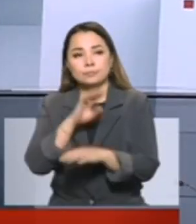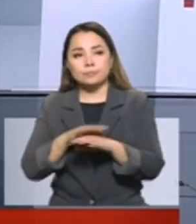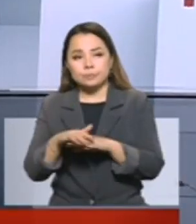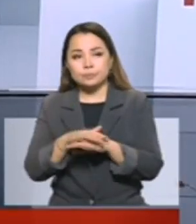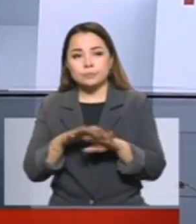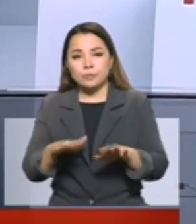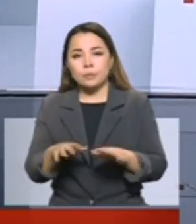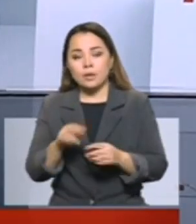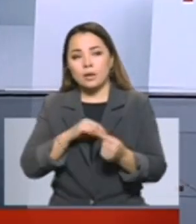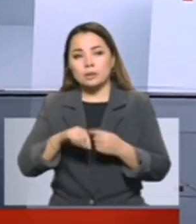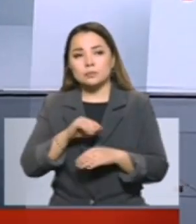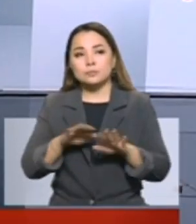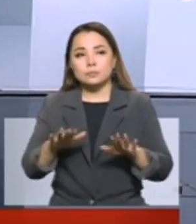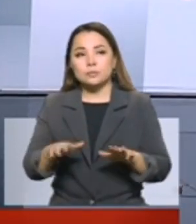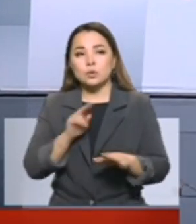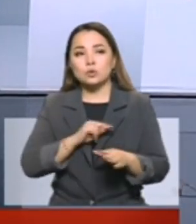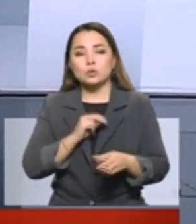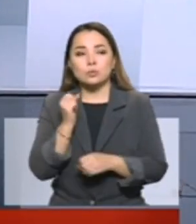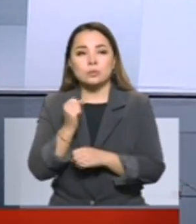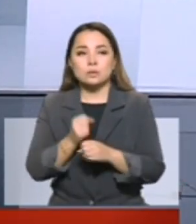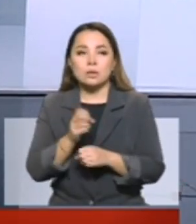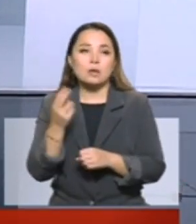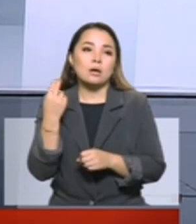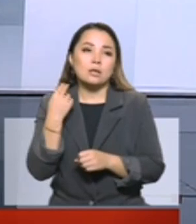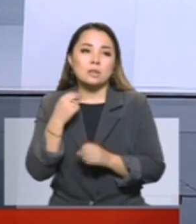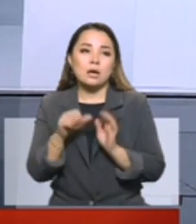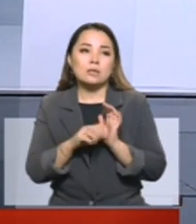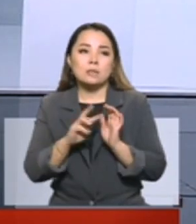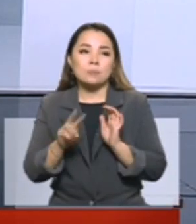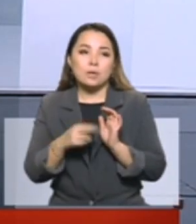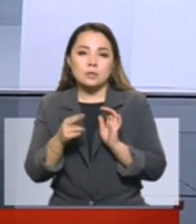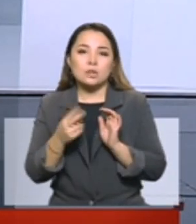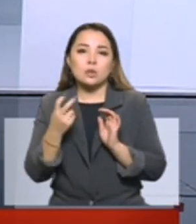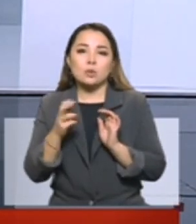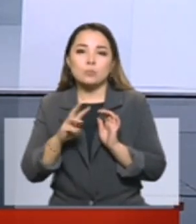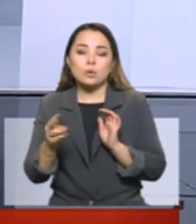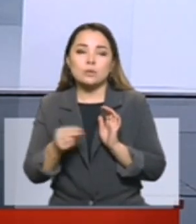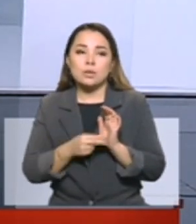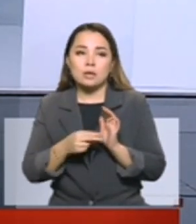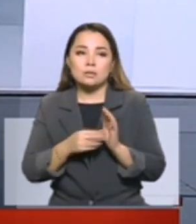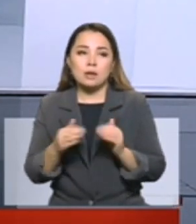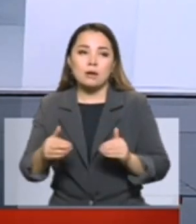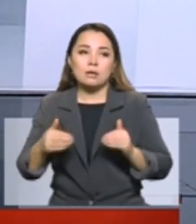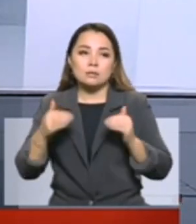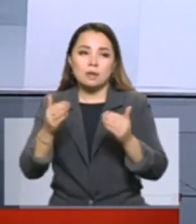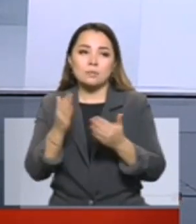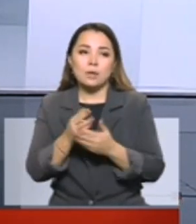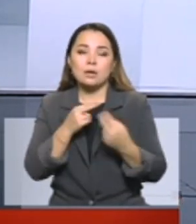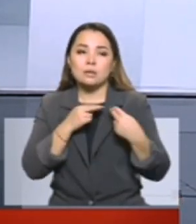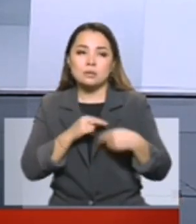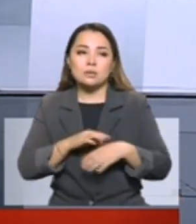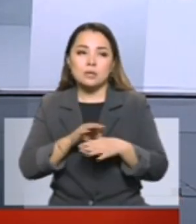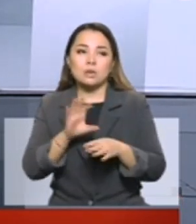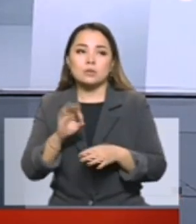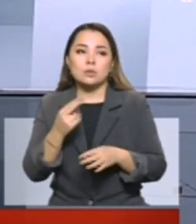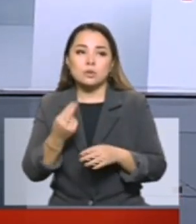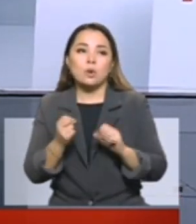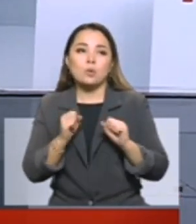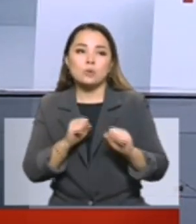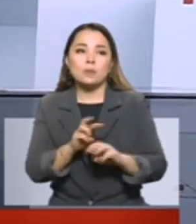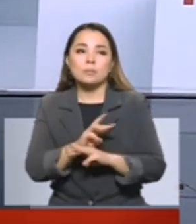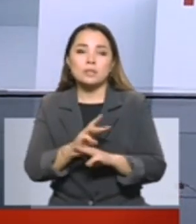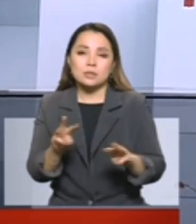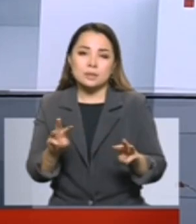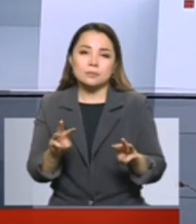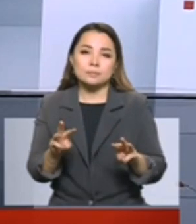Елімізде кәсіпорындардың жұмысшыларға қарызы 6 миллиард 200 миллион теңгеден асып кеткен. Еңбек және халықты әлеуметтік қорғау